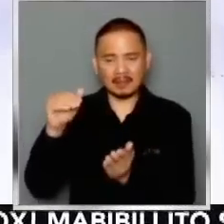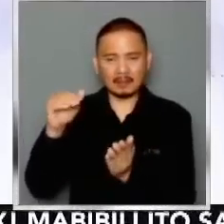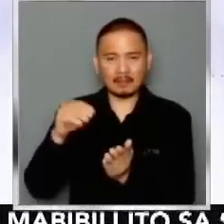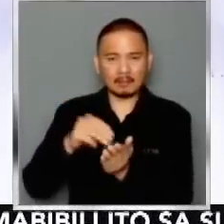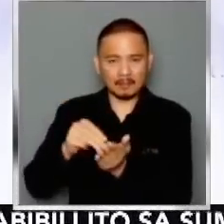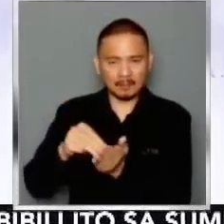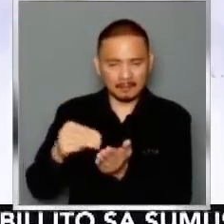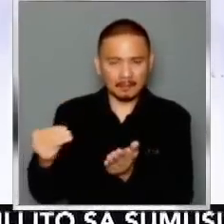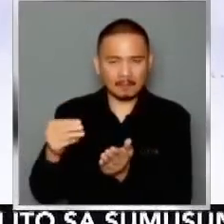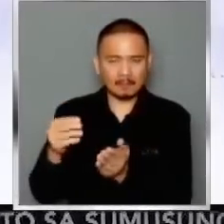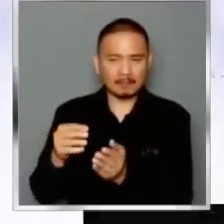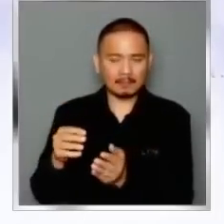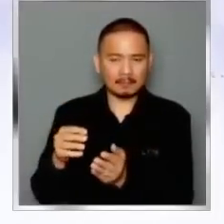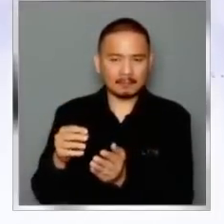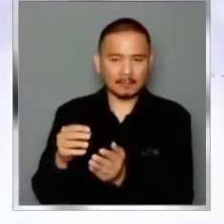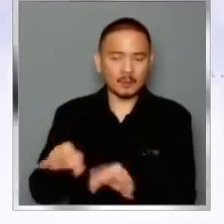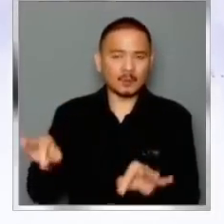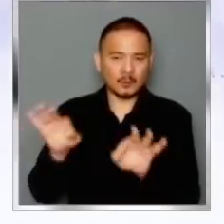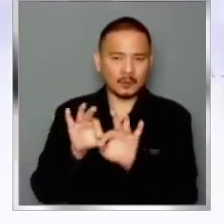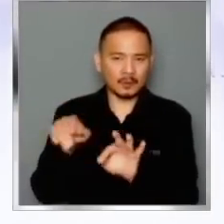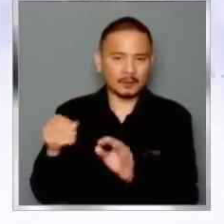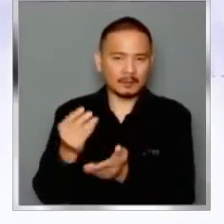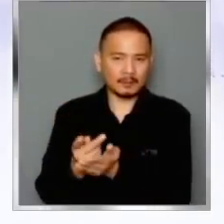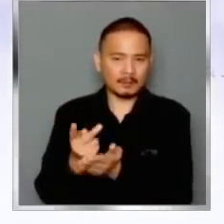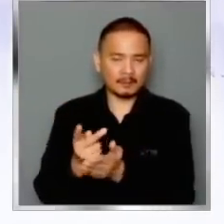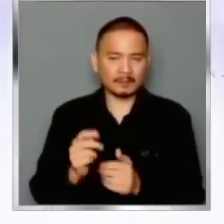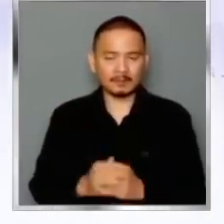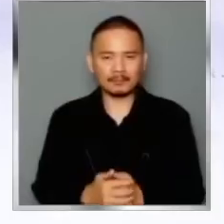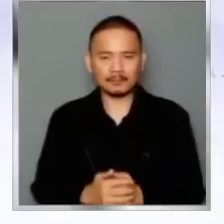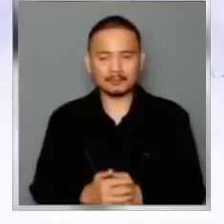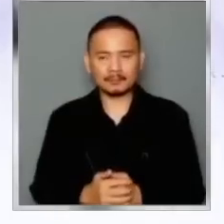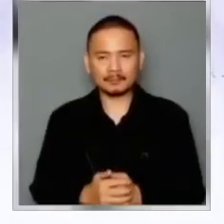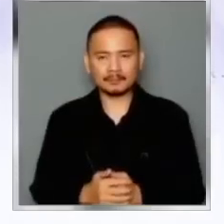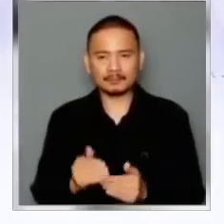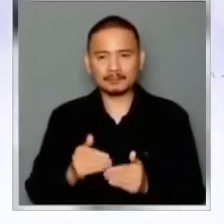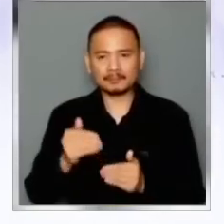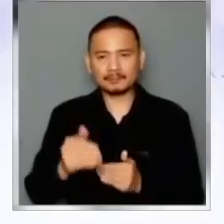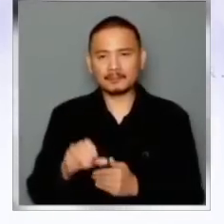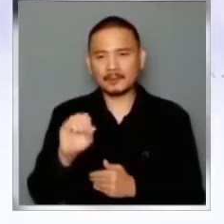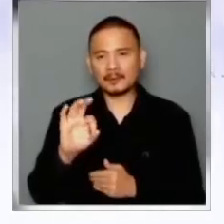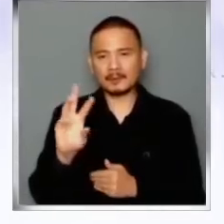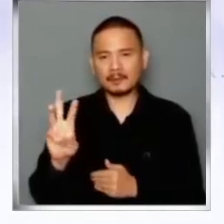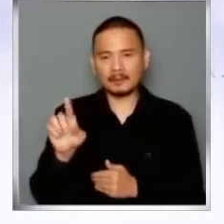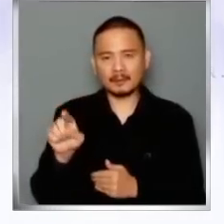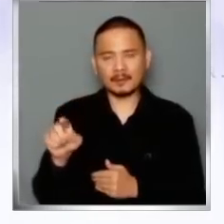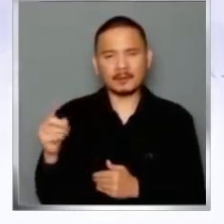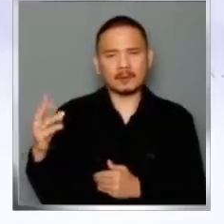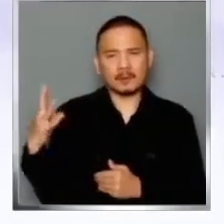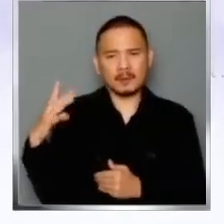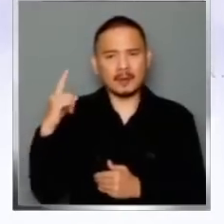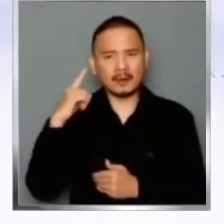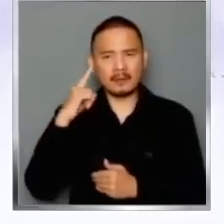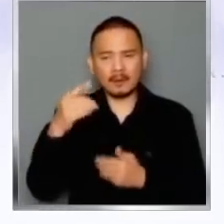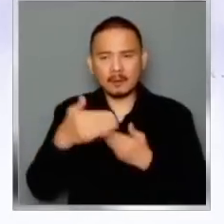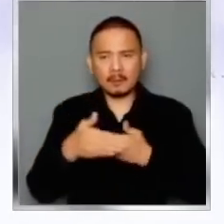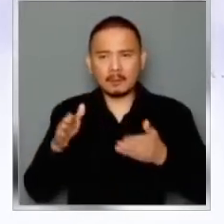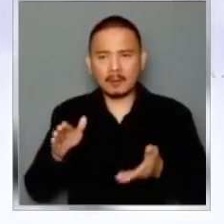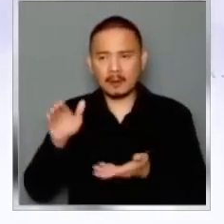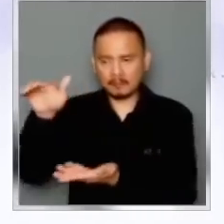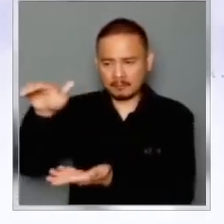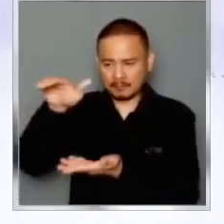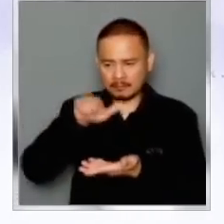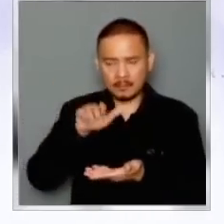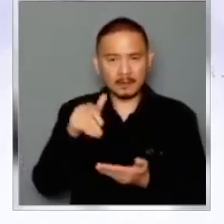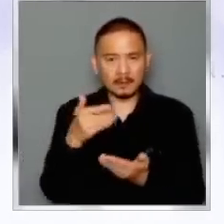dumagsa sa Bulacan ang maraming kaanak ng mga OFW na Ilang buwan ang naghihintay na makuha ang mga padala sa kanilang balikbayan box ang